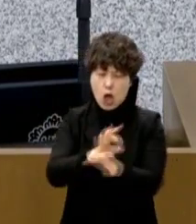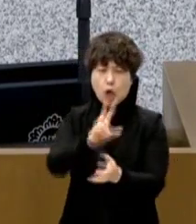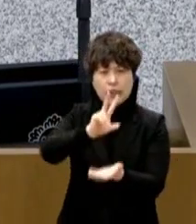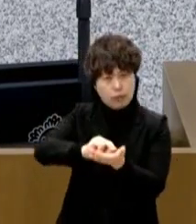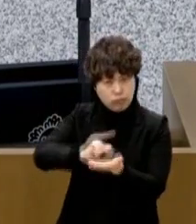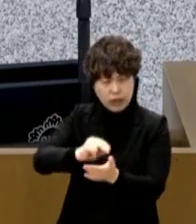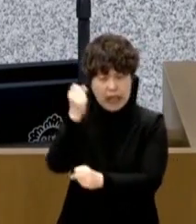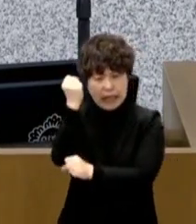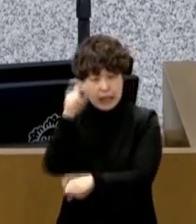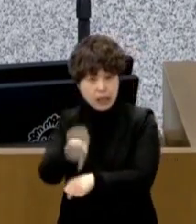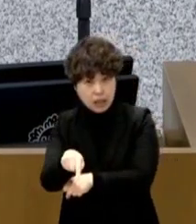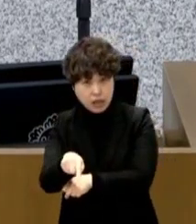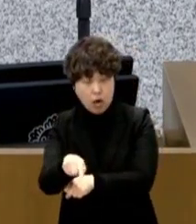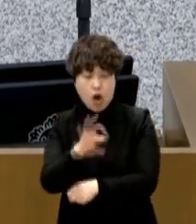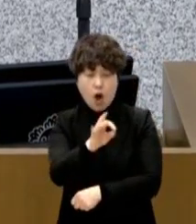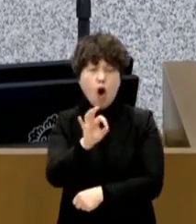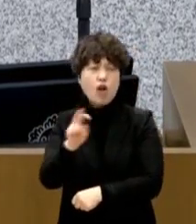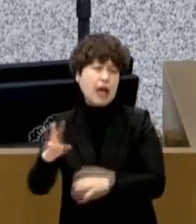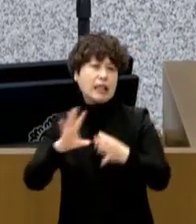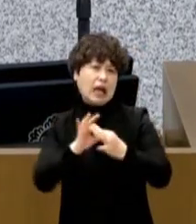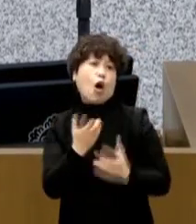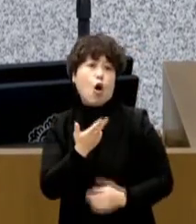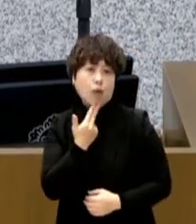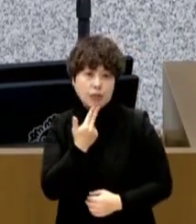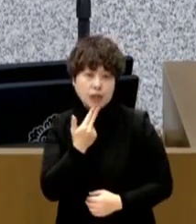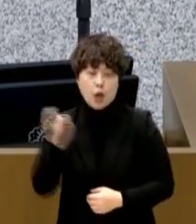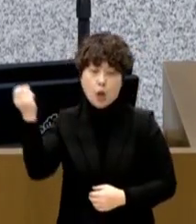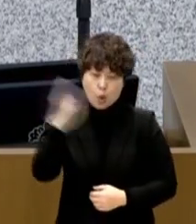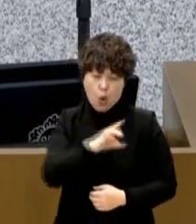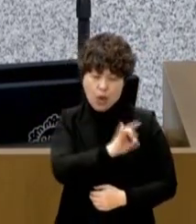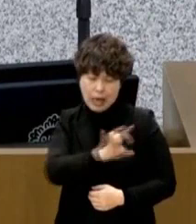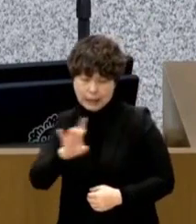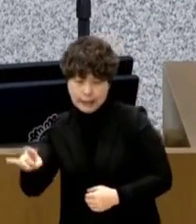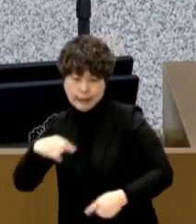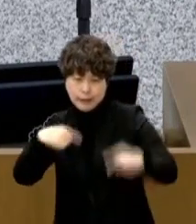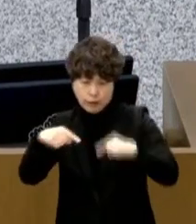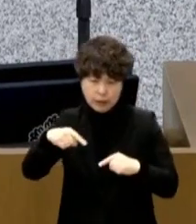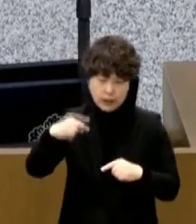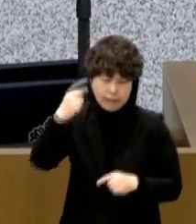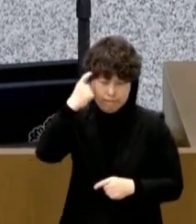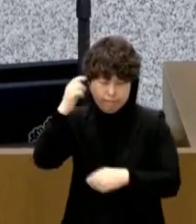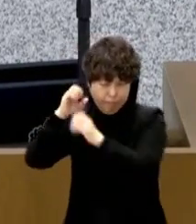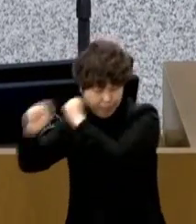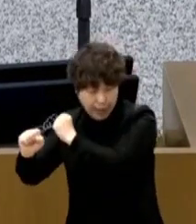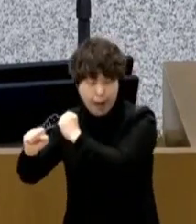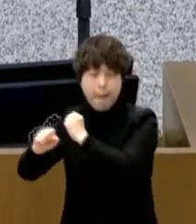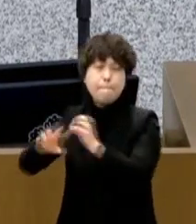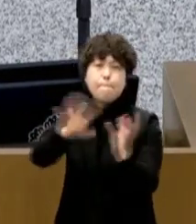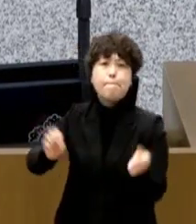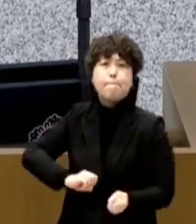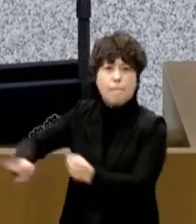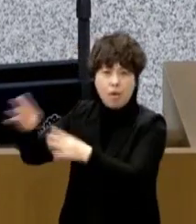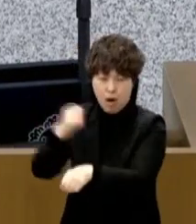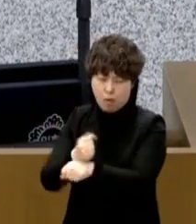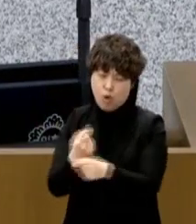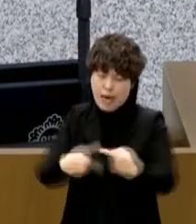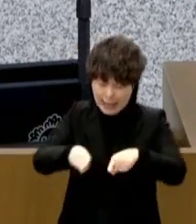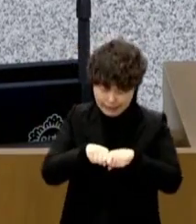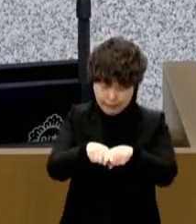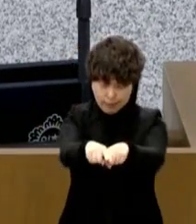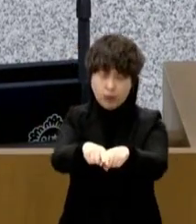큰 틀에서는 여야를 넘어 그리고 각자의 정치적 환경을 넘어 같은 방향을 바라봐야